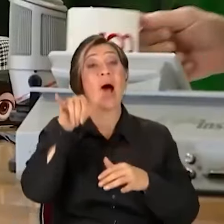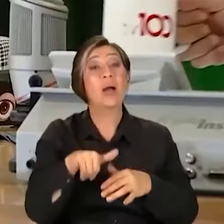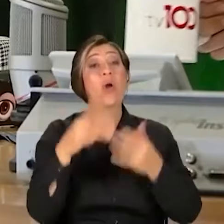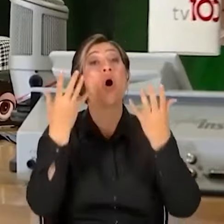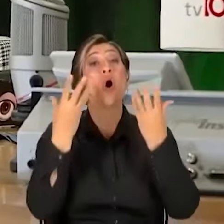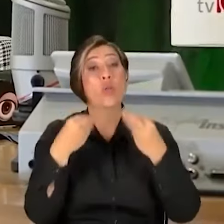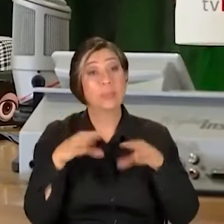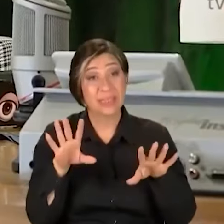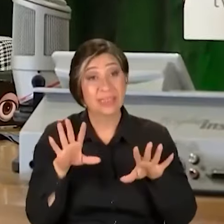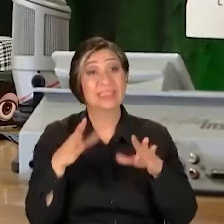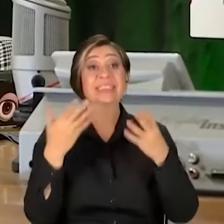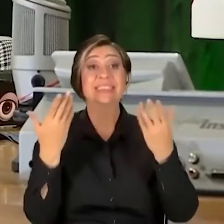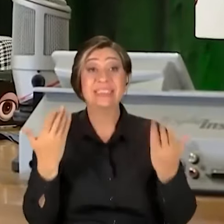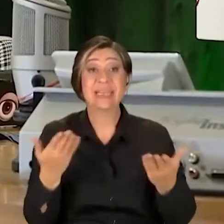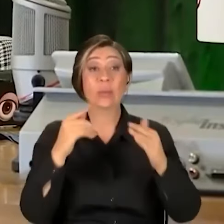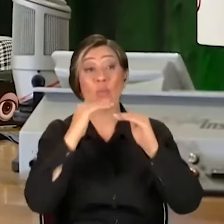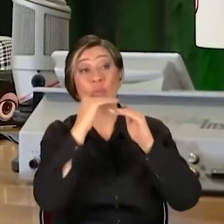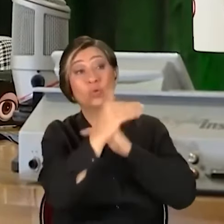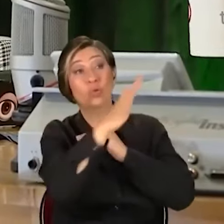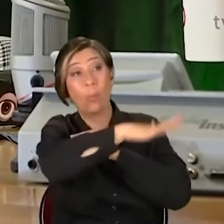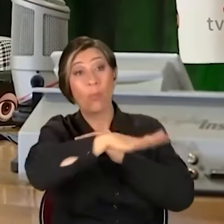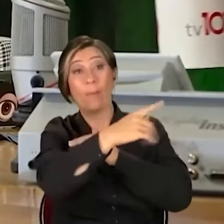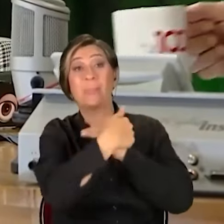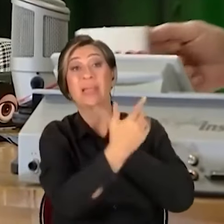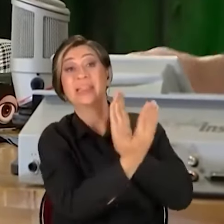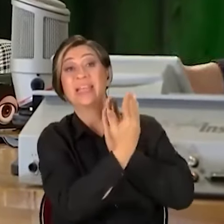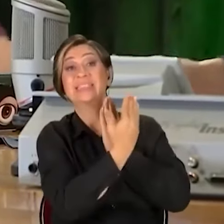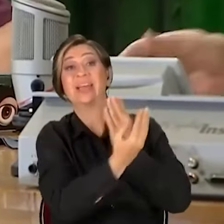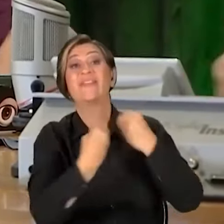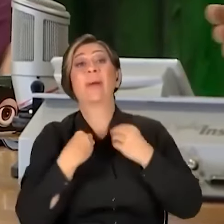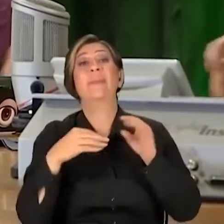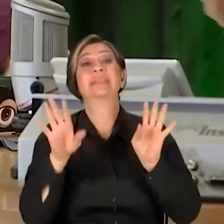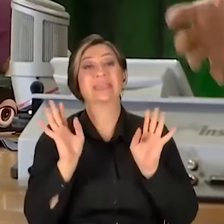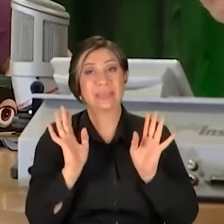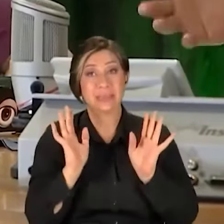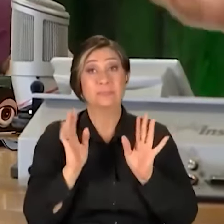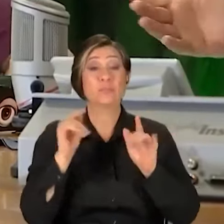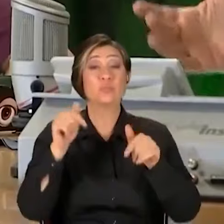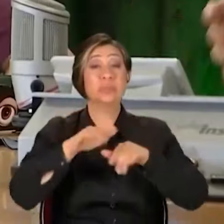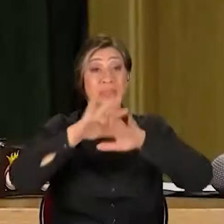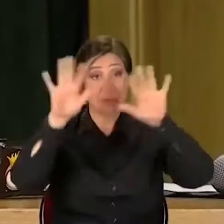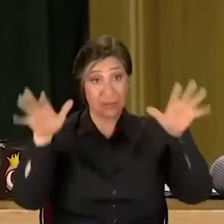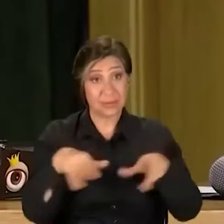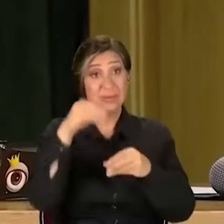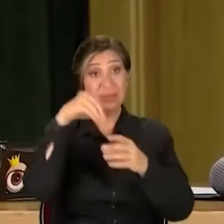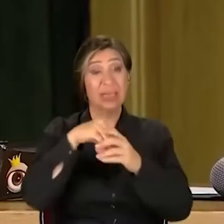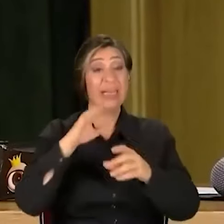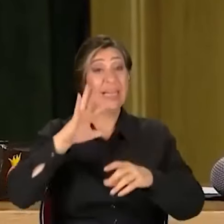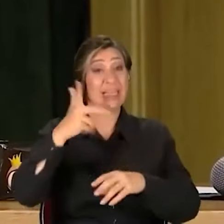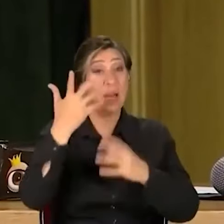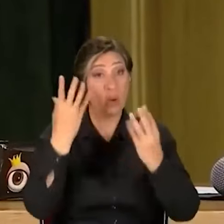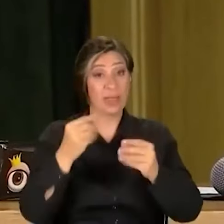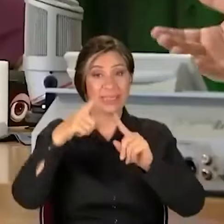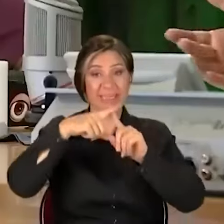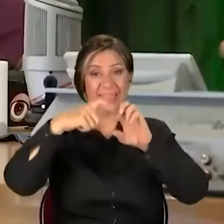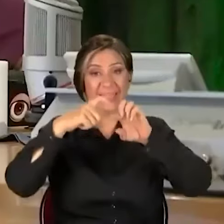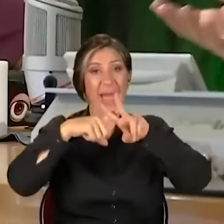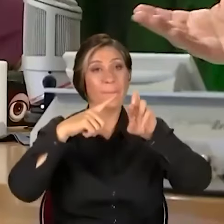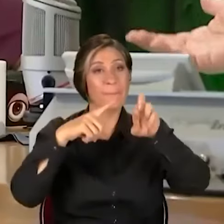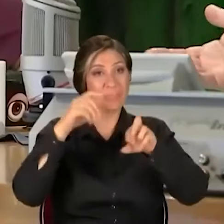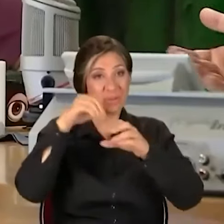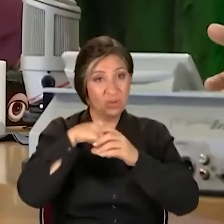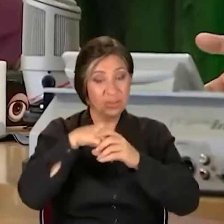olmasaydı zaten bu kitle benim yanımda olmazdı. Bir de mesela kolay diyorsun şey ki yani. Şu anda herkes için geçerli olan trap içinde